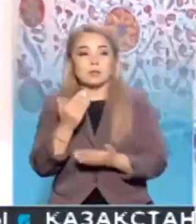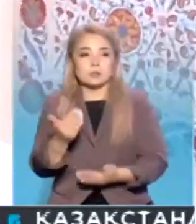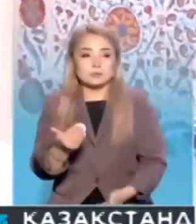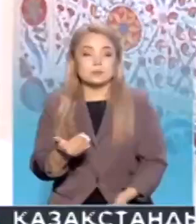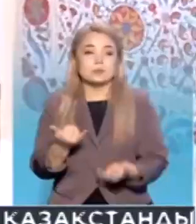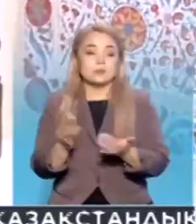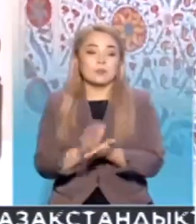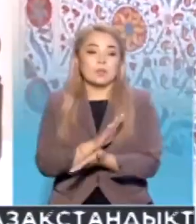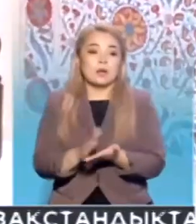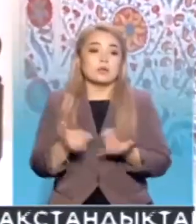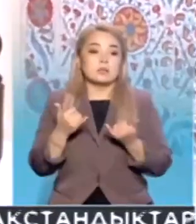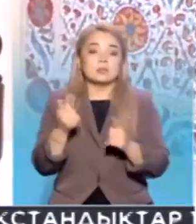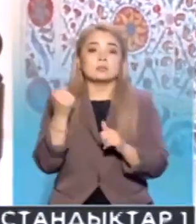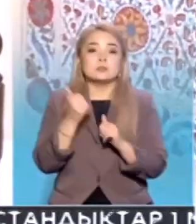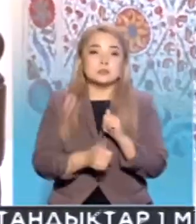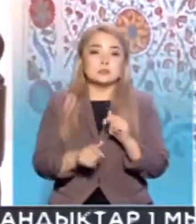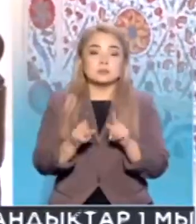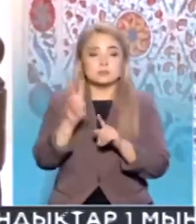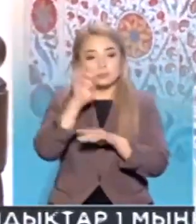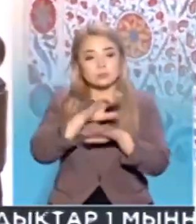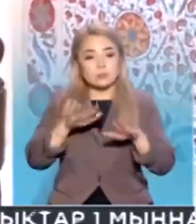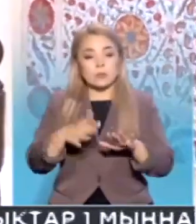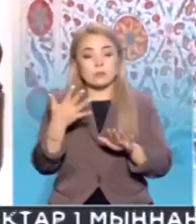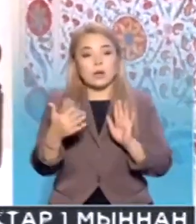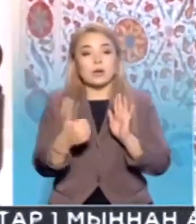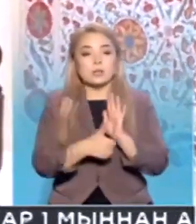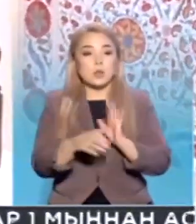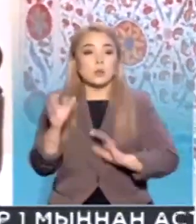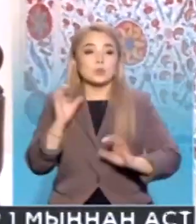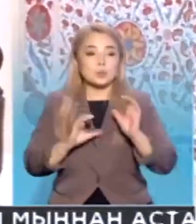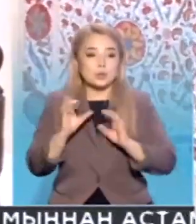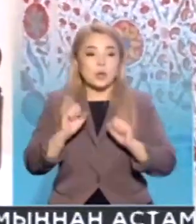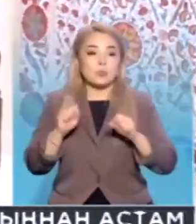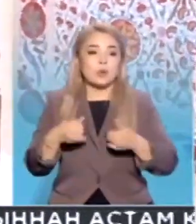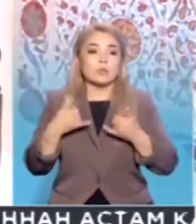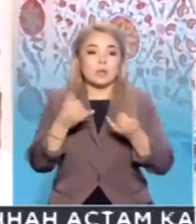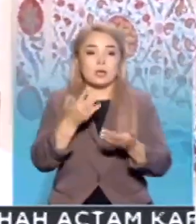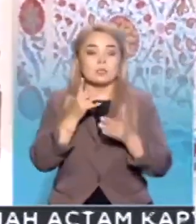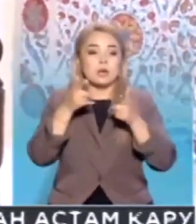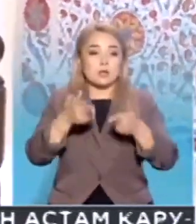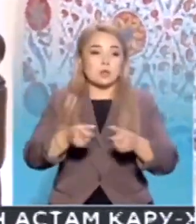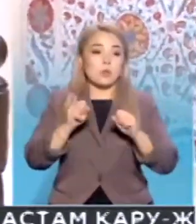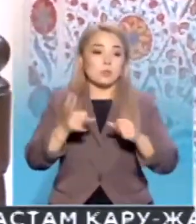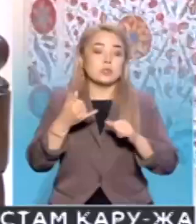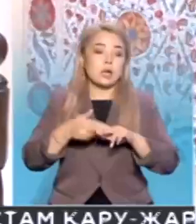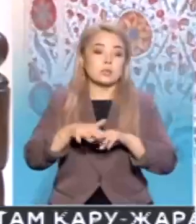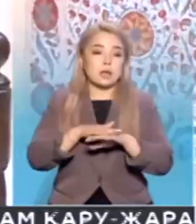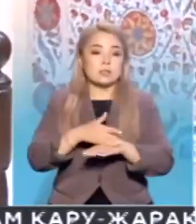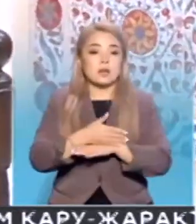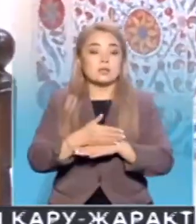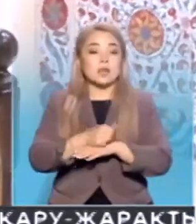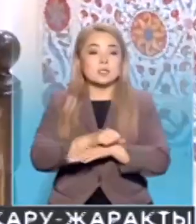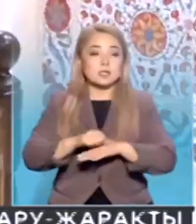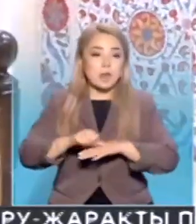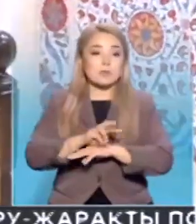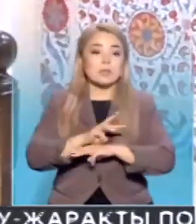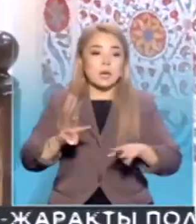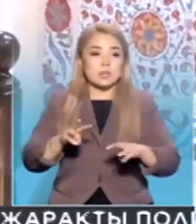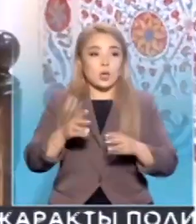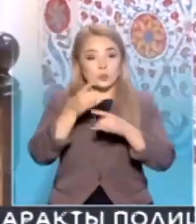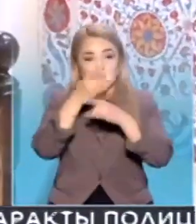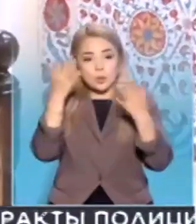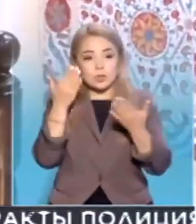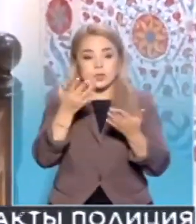Бұл гранттарды әр елге бөлгенде шамамен 5-6 студенттің оқуға тапсыруына мүмкіндігі бар. Біздің сыртқы істер министрлігі тарапынан сіздердің мәдениет және